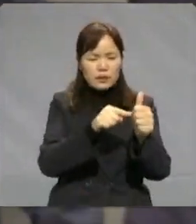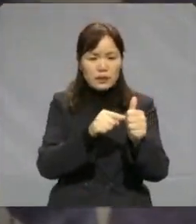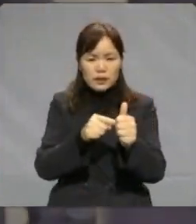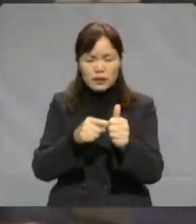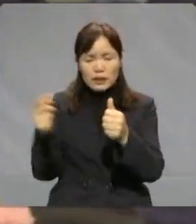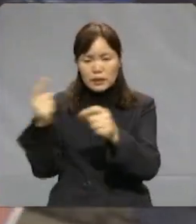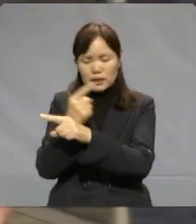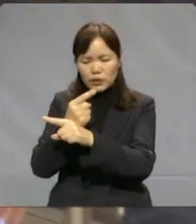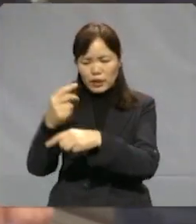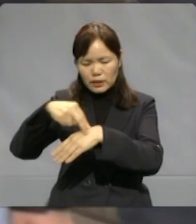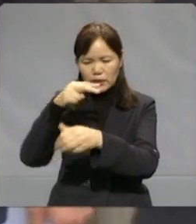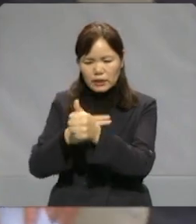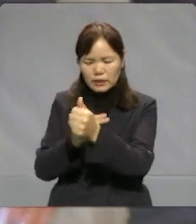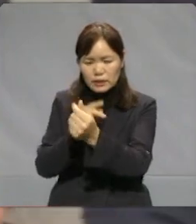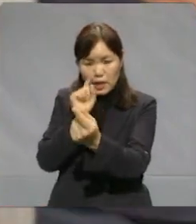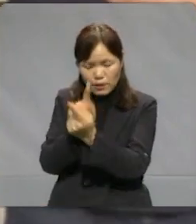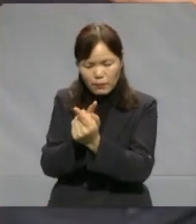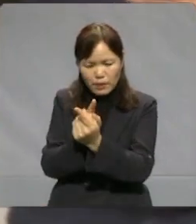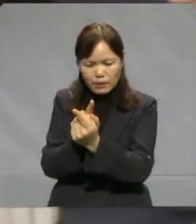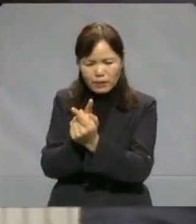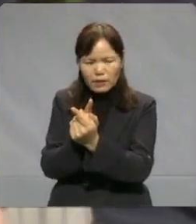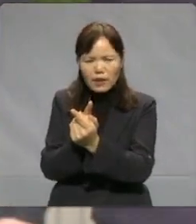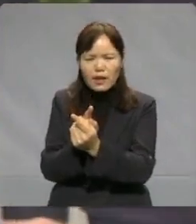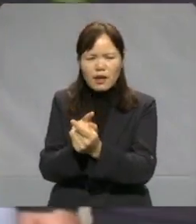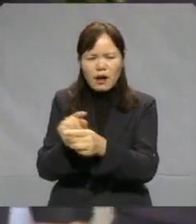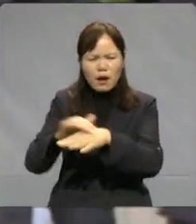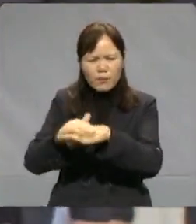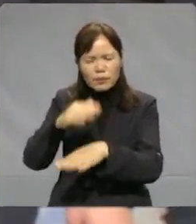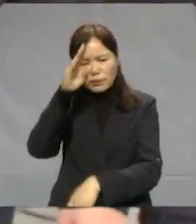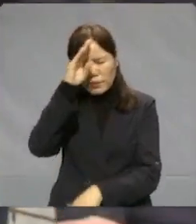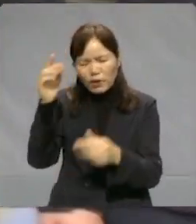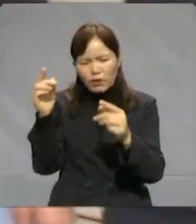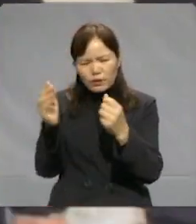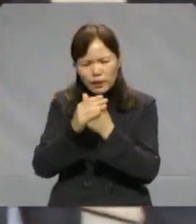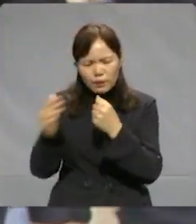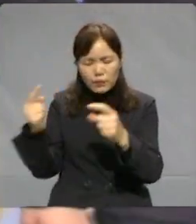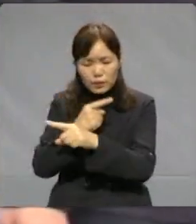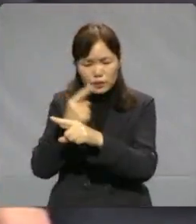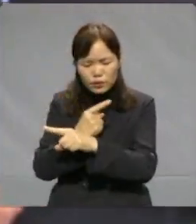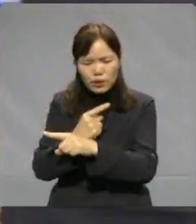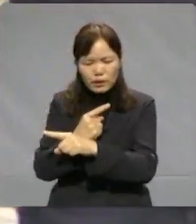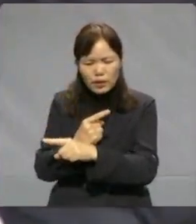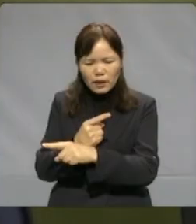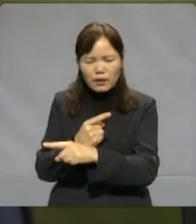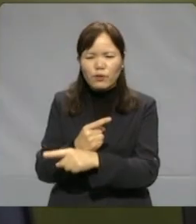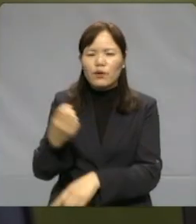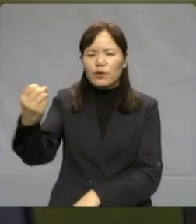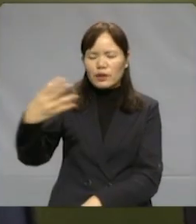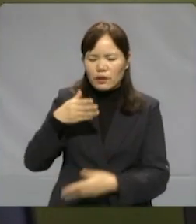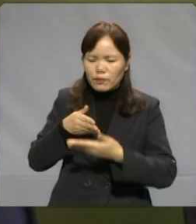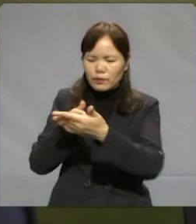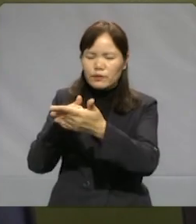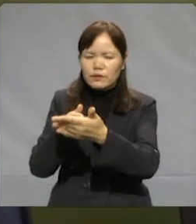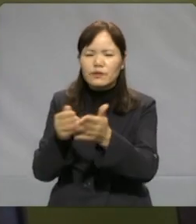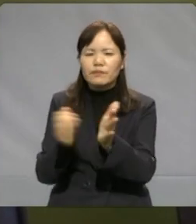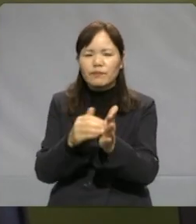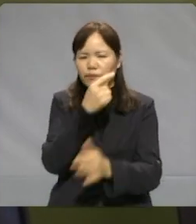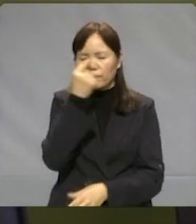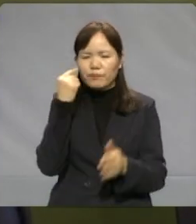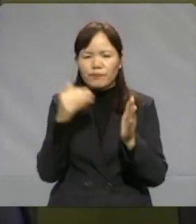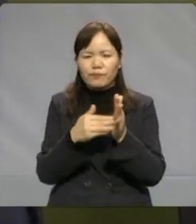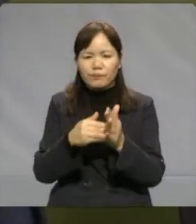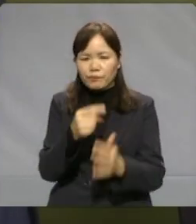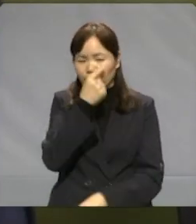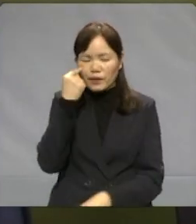의사를 찾아가 지루성 피부염 때문에 치료했다는 취지의 증언을 요청한 것으로 조사됐습니다. 증거인멸